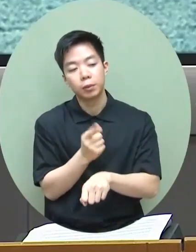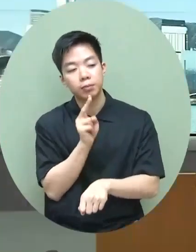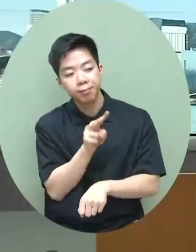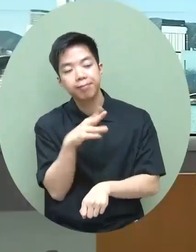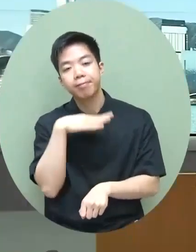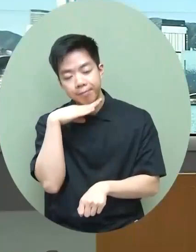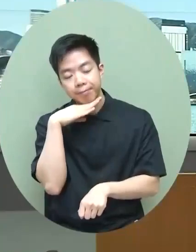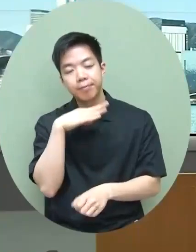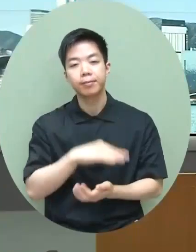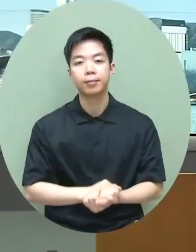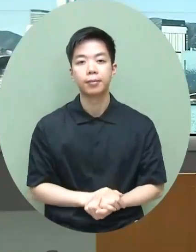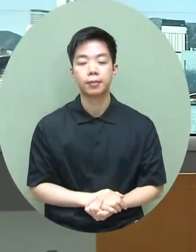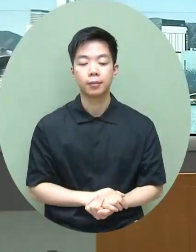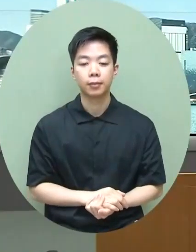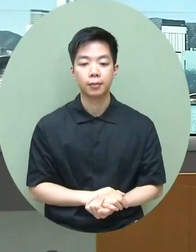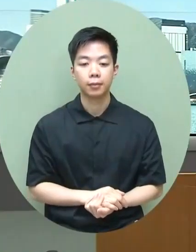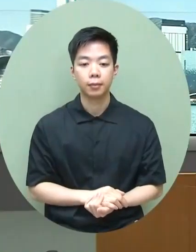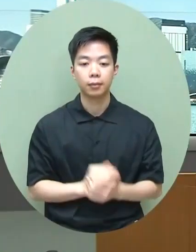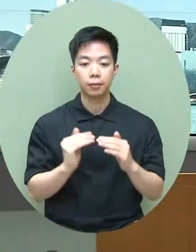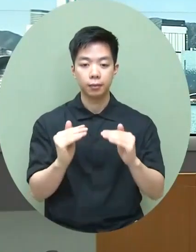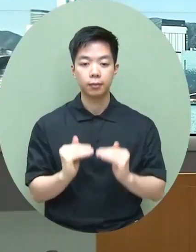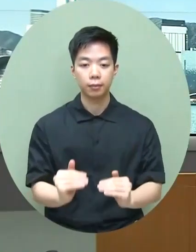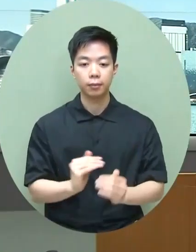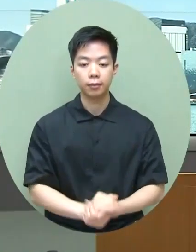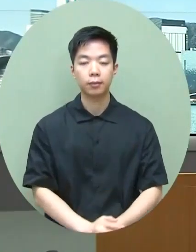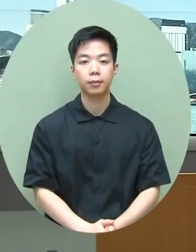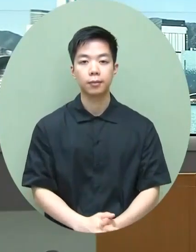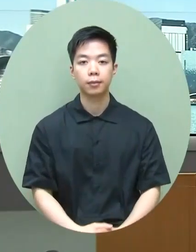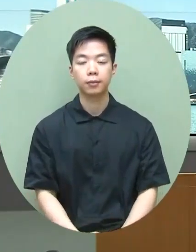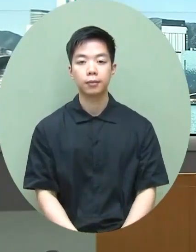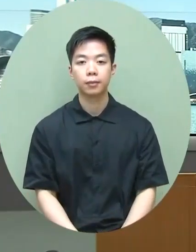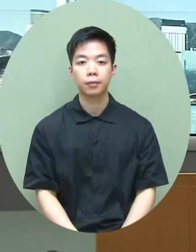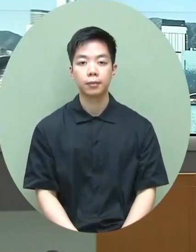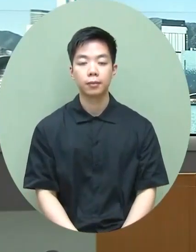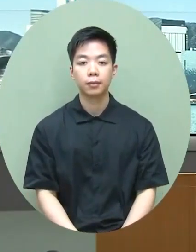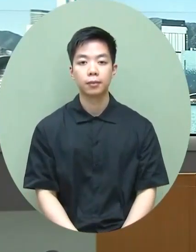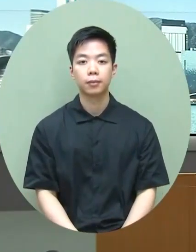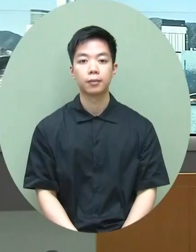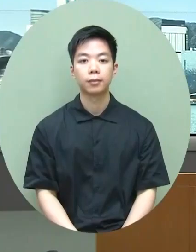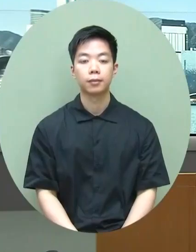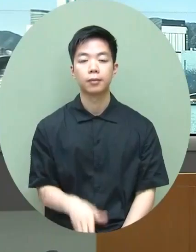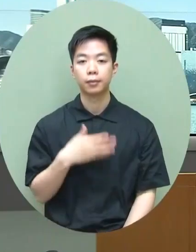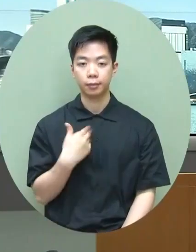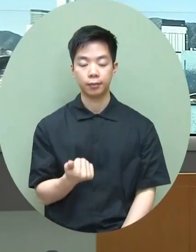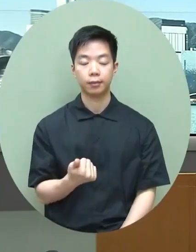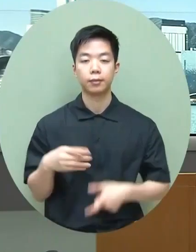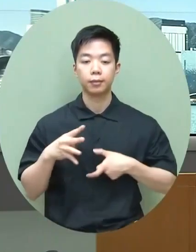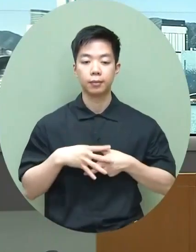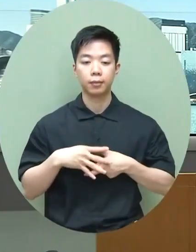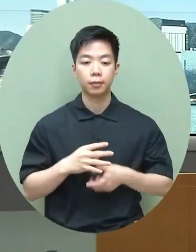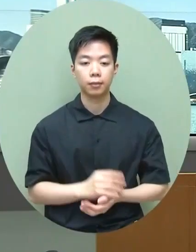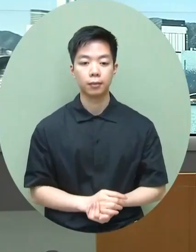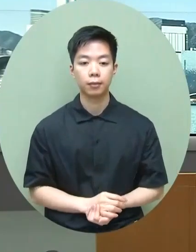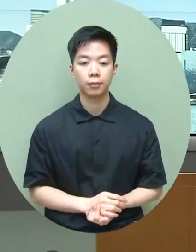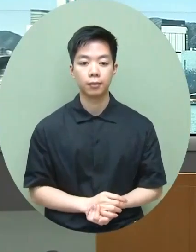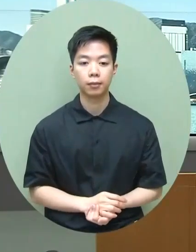一位，嗰邊後邊嗰行位。 是，兩位醫生你們好 TVB 的。首先就想問一問，因為